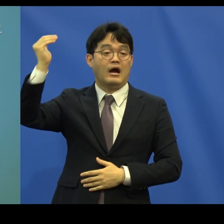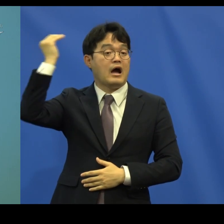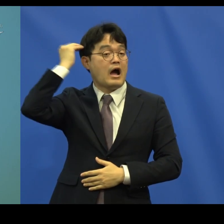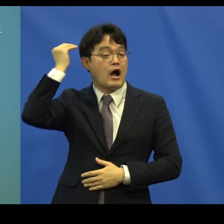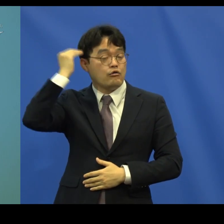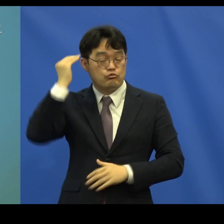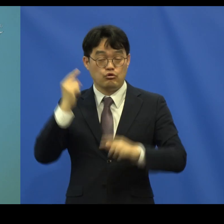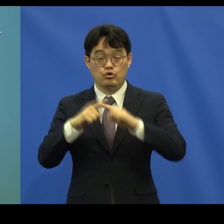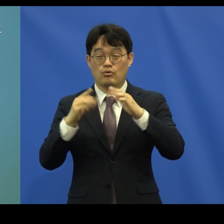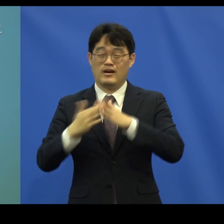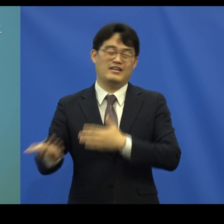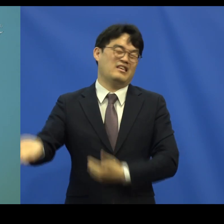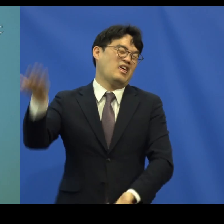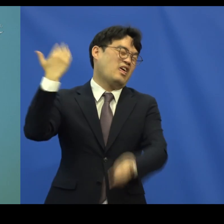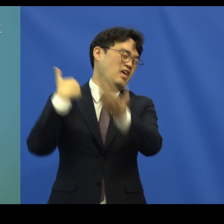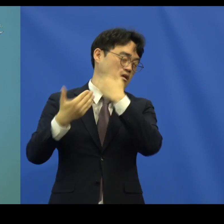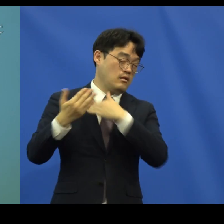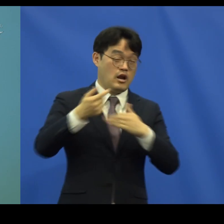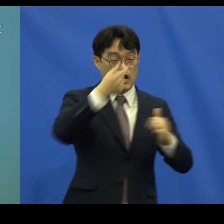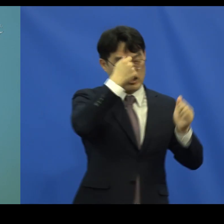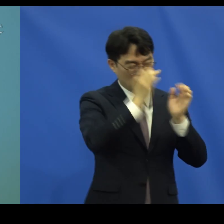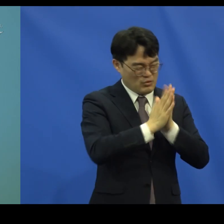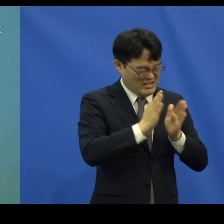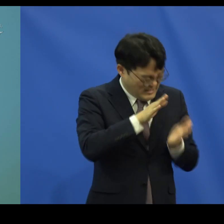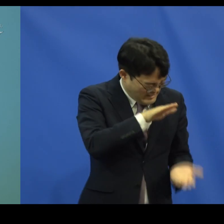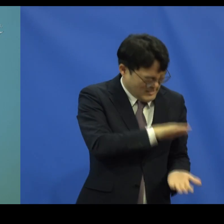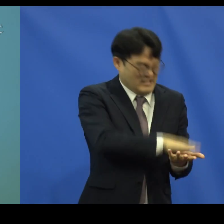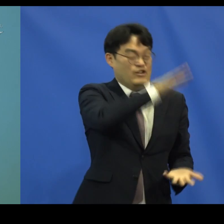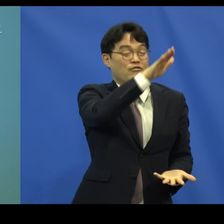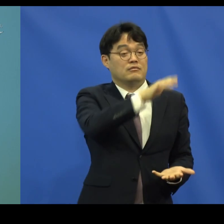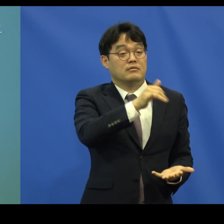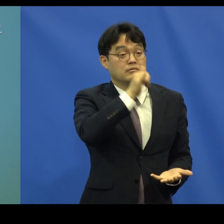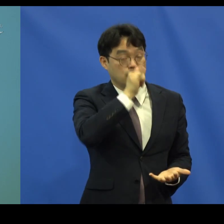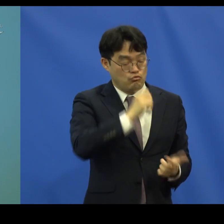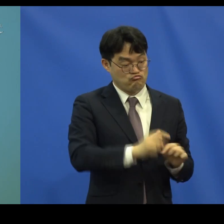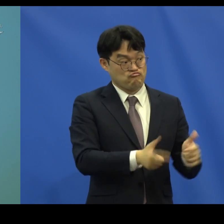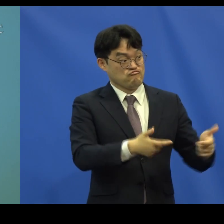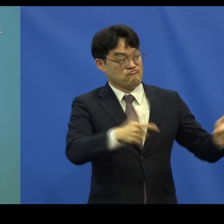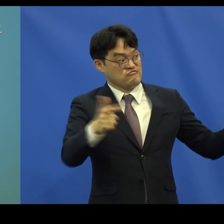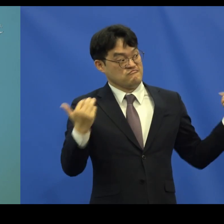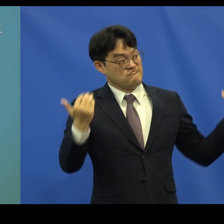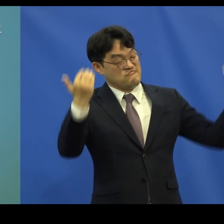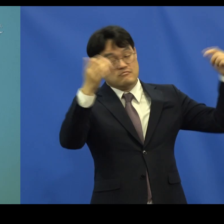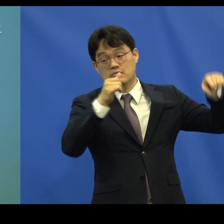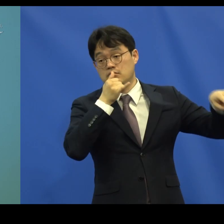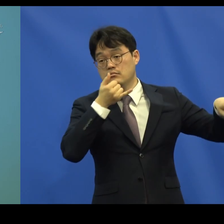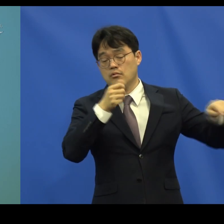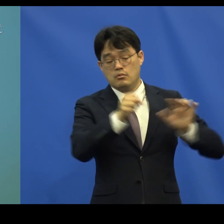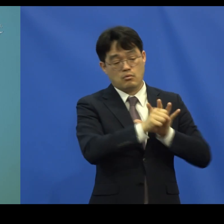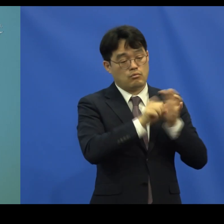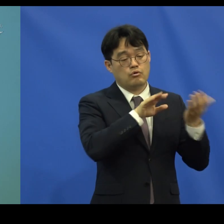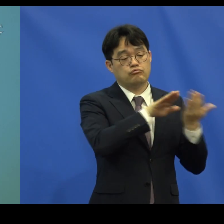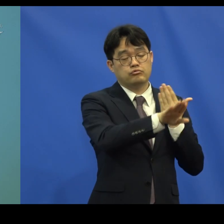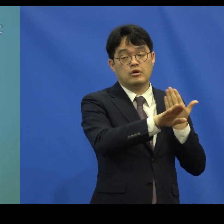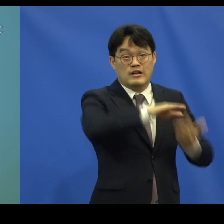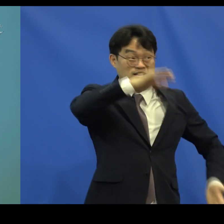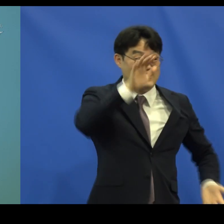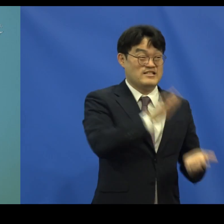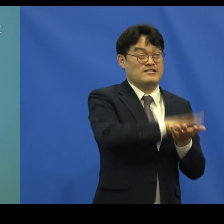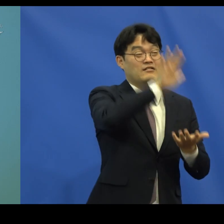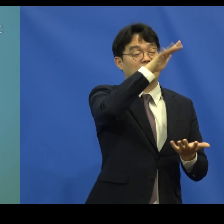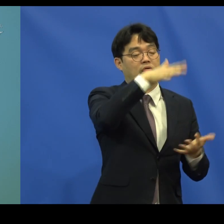교회가 뜨거웠거든요. 근데 기도가 다 사라져 버렸어요. 그러니까 코로나 이후는 더 말할 것도 없고,